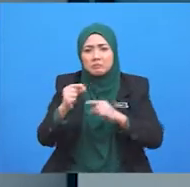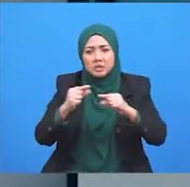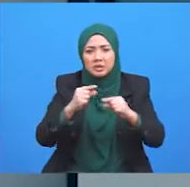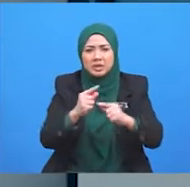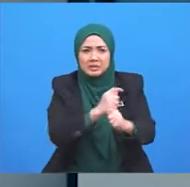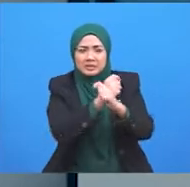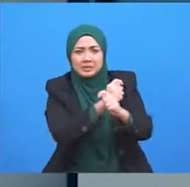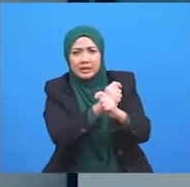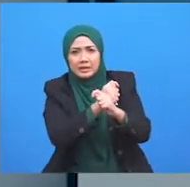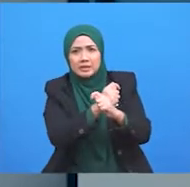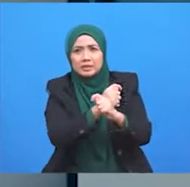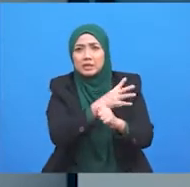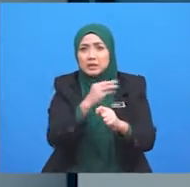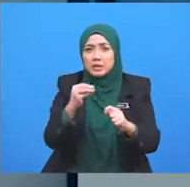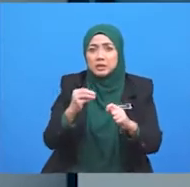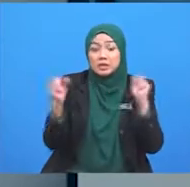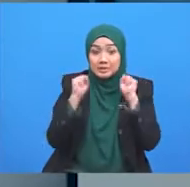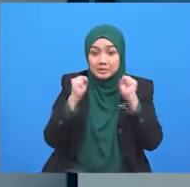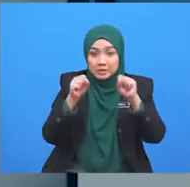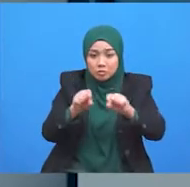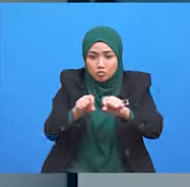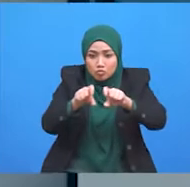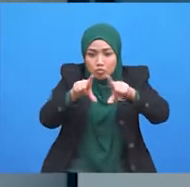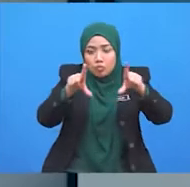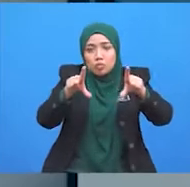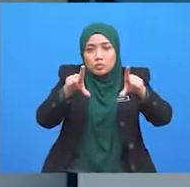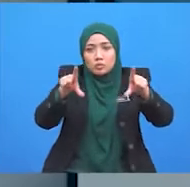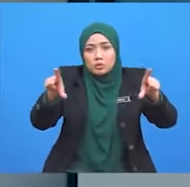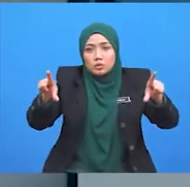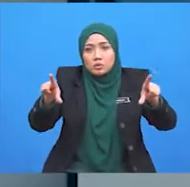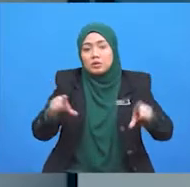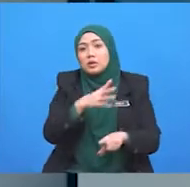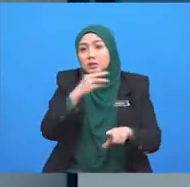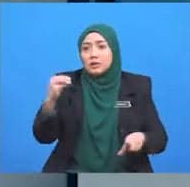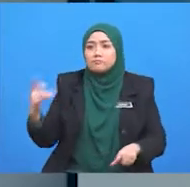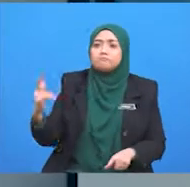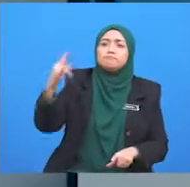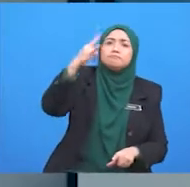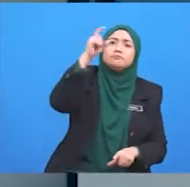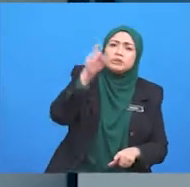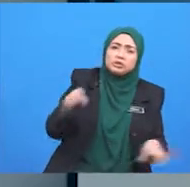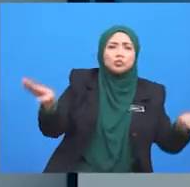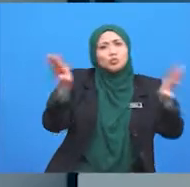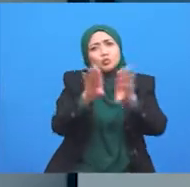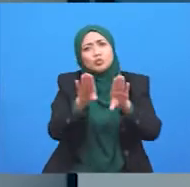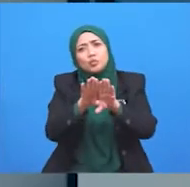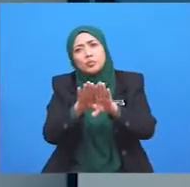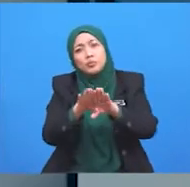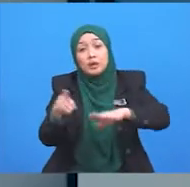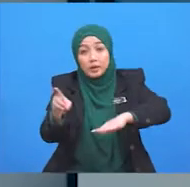tebal menyukarkan pengangkutan iaitu lapangan terbang terpaksa ditutup dan pengangkutan darat